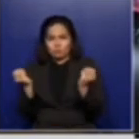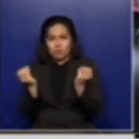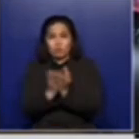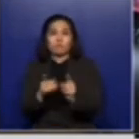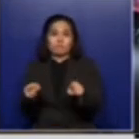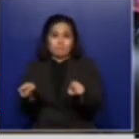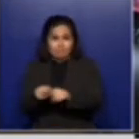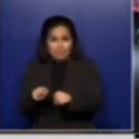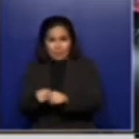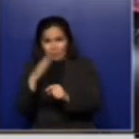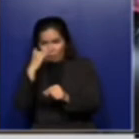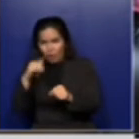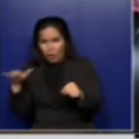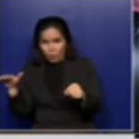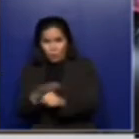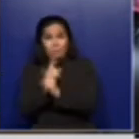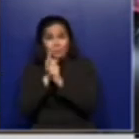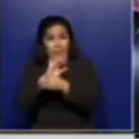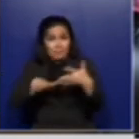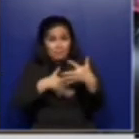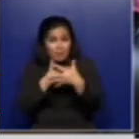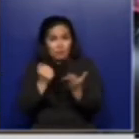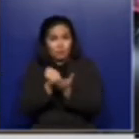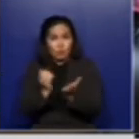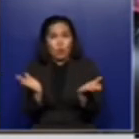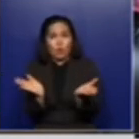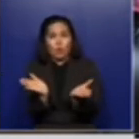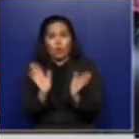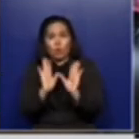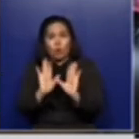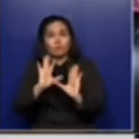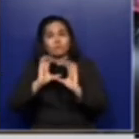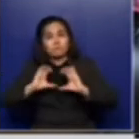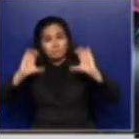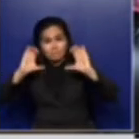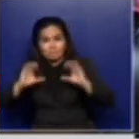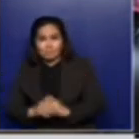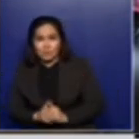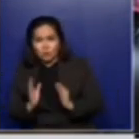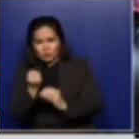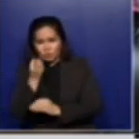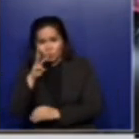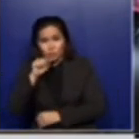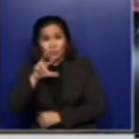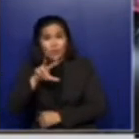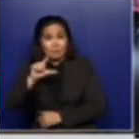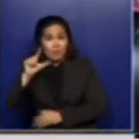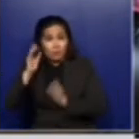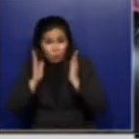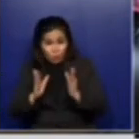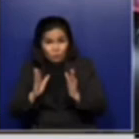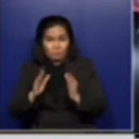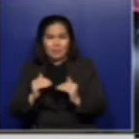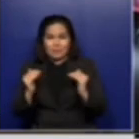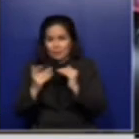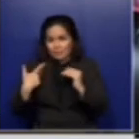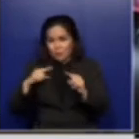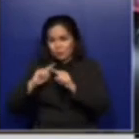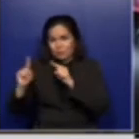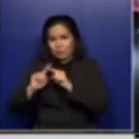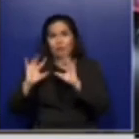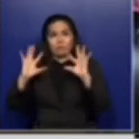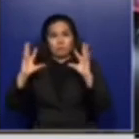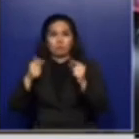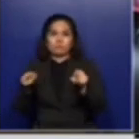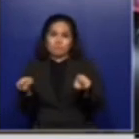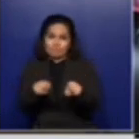จะต้องครบโปรโมชั่นนี้เช่นกันดังนั้นคน 16.3 ล้านคนครับจะสิ้นสุดในการที่จะได้รับการ